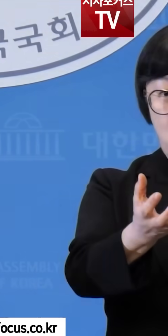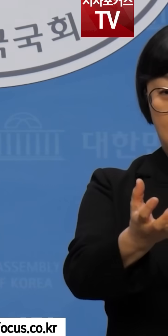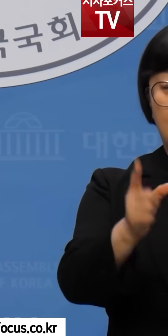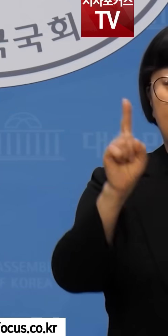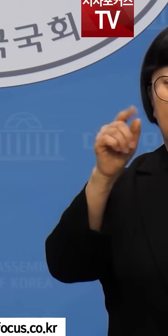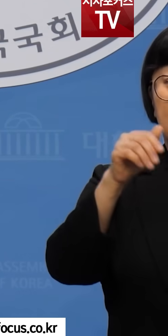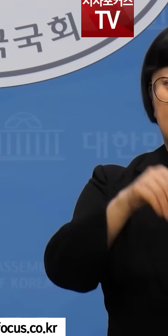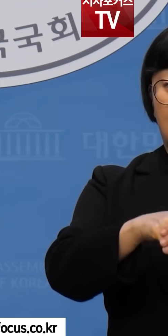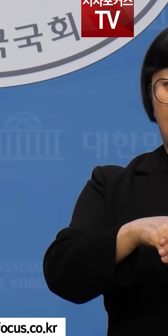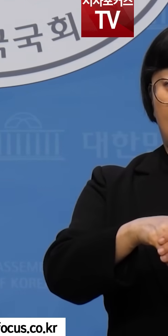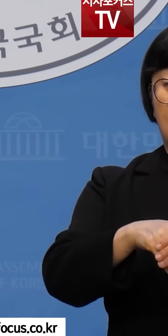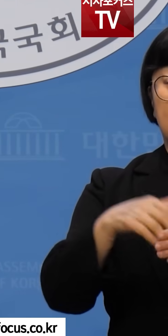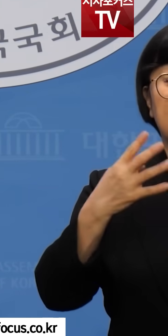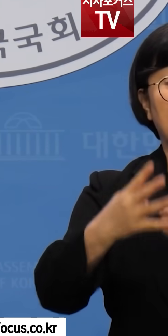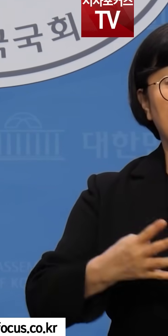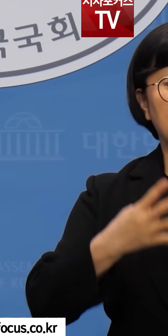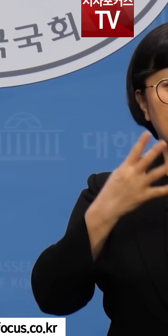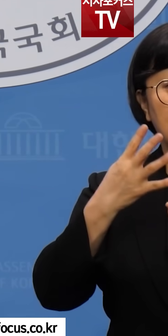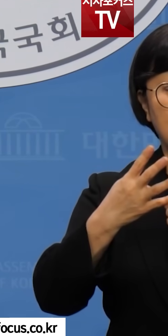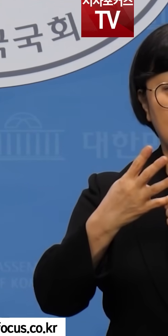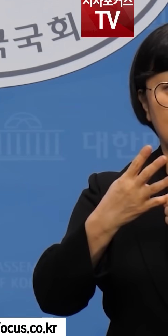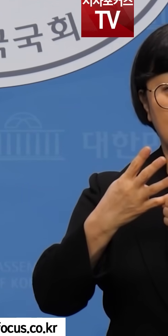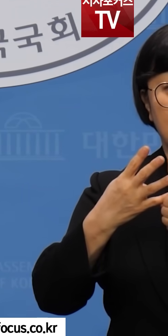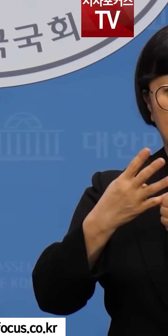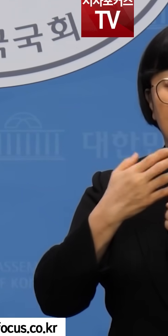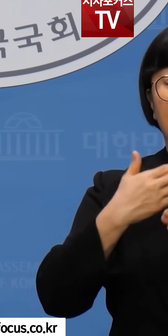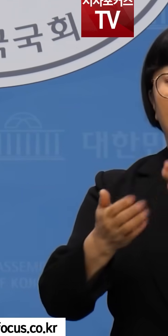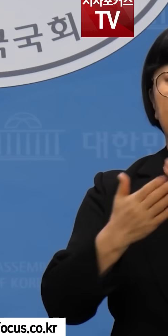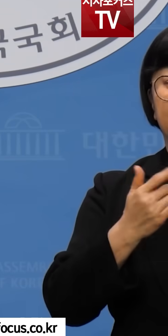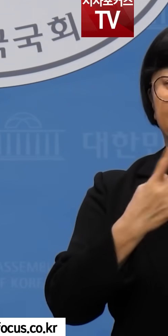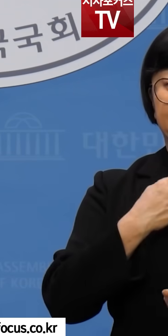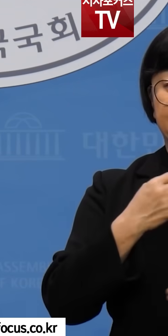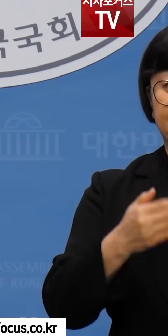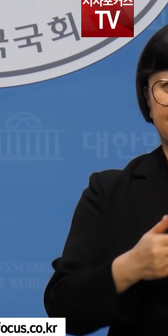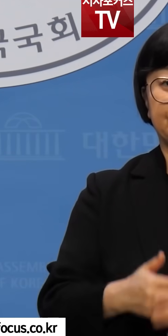선거와 4년간의 원외 경험을 가졌습니다.